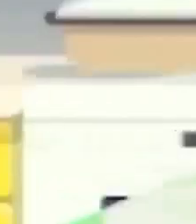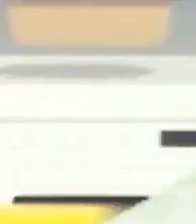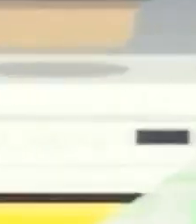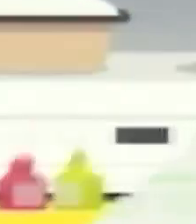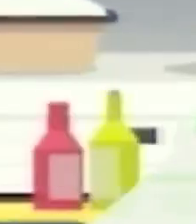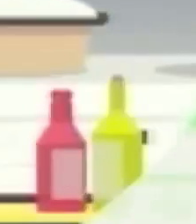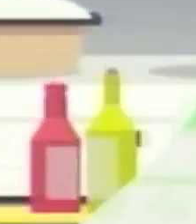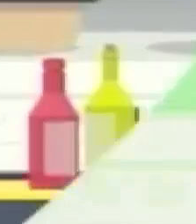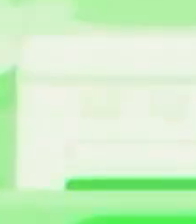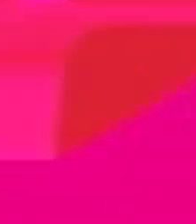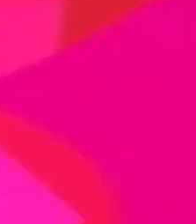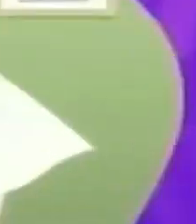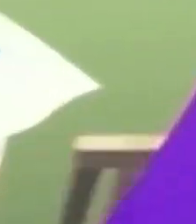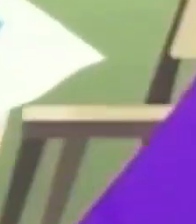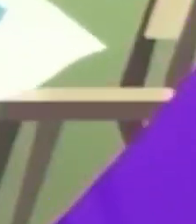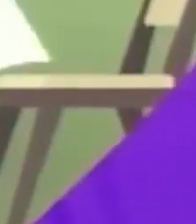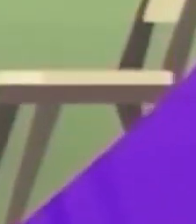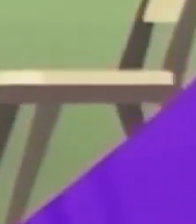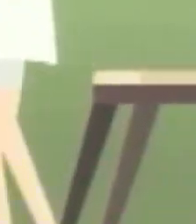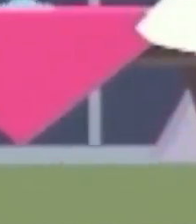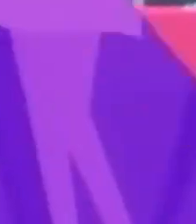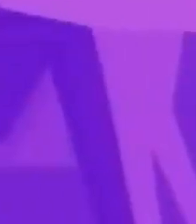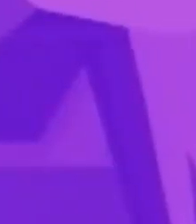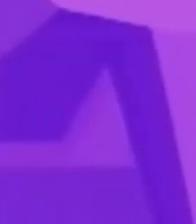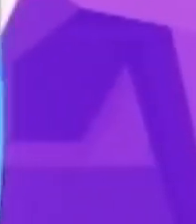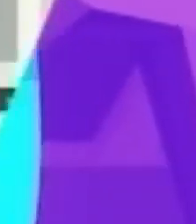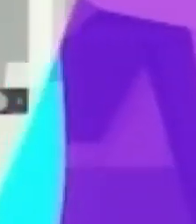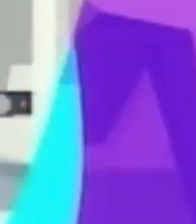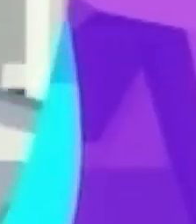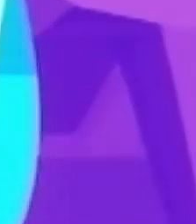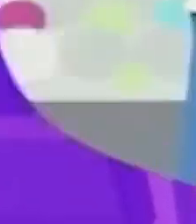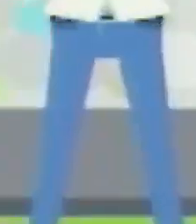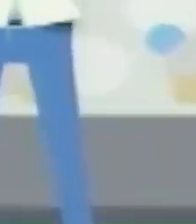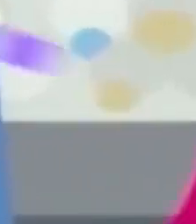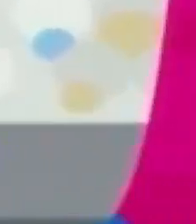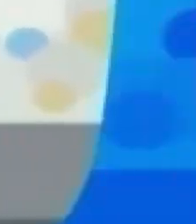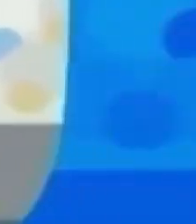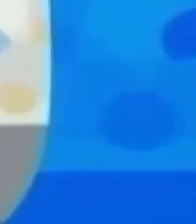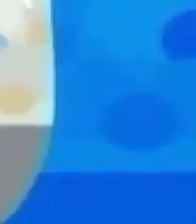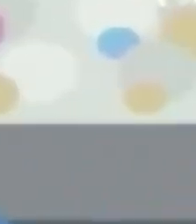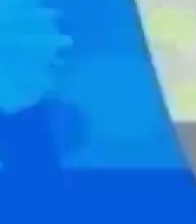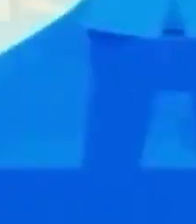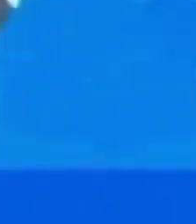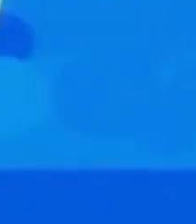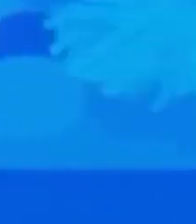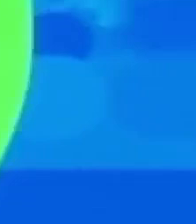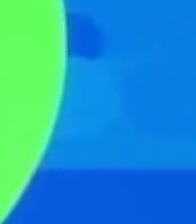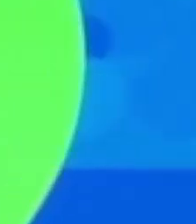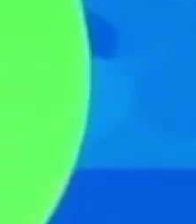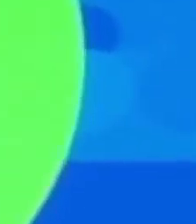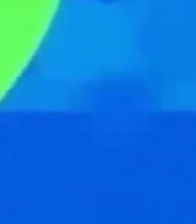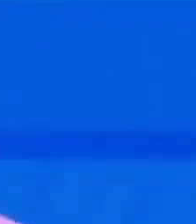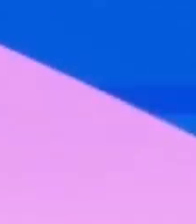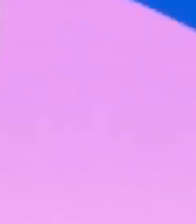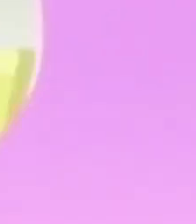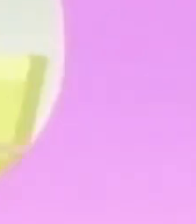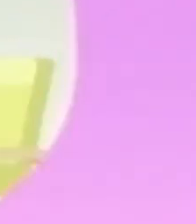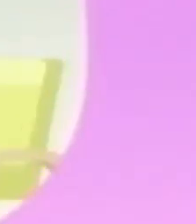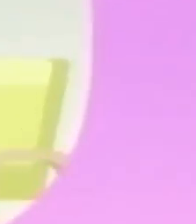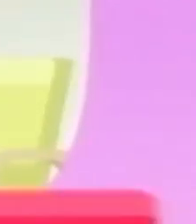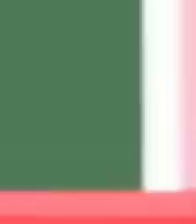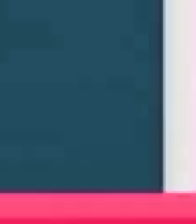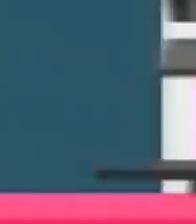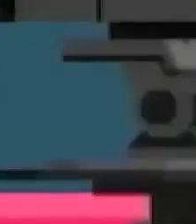هي ومين هي ومين لو وقت اللي بتستنين هي ومين هي ومين ما